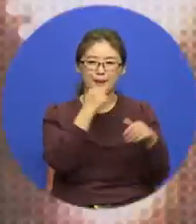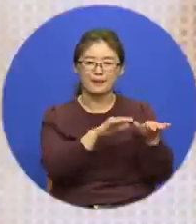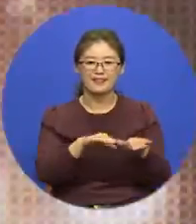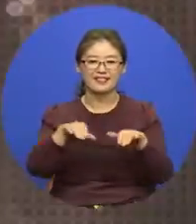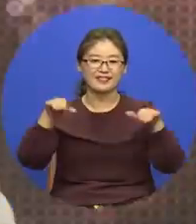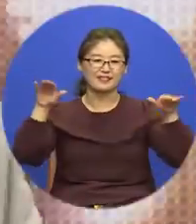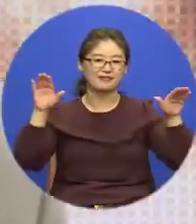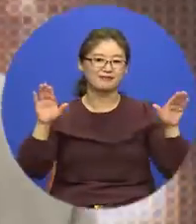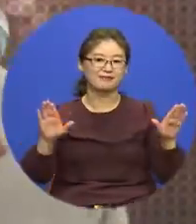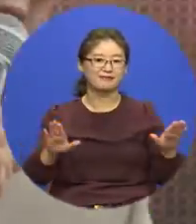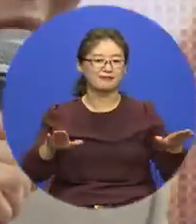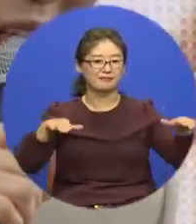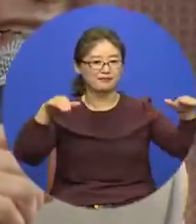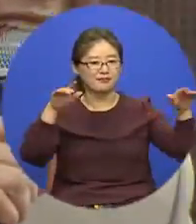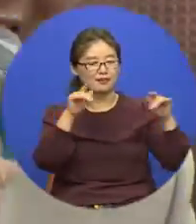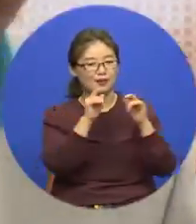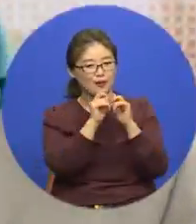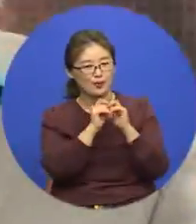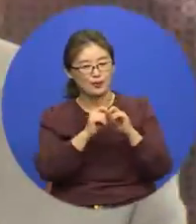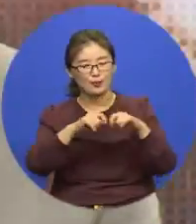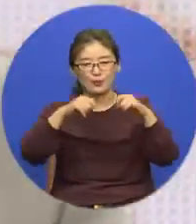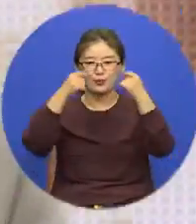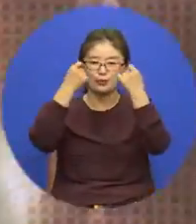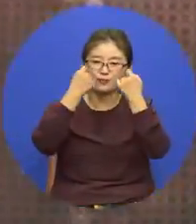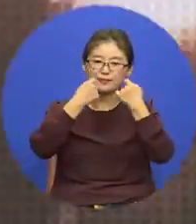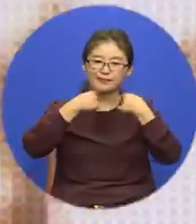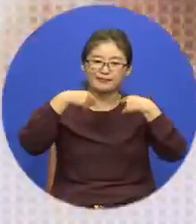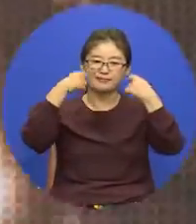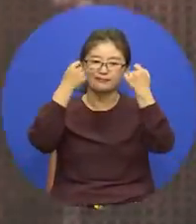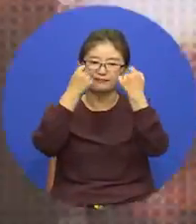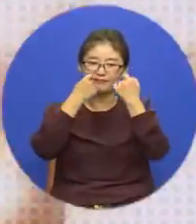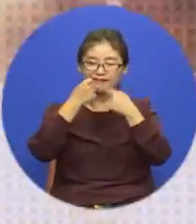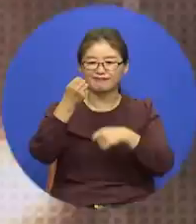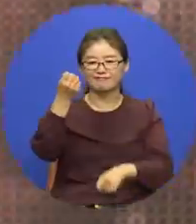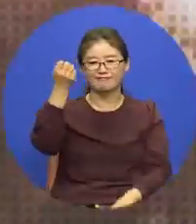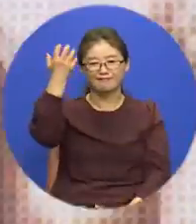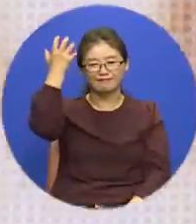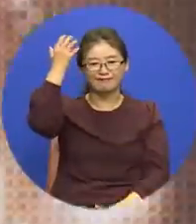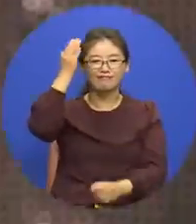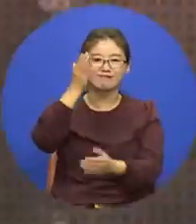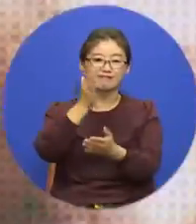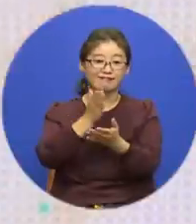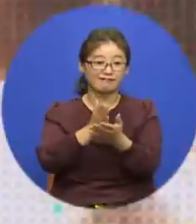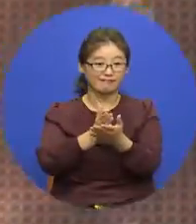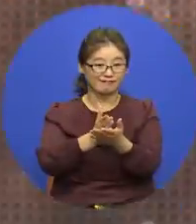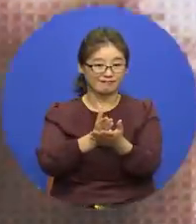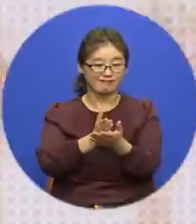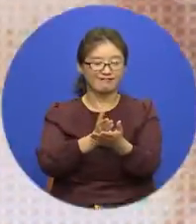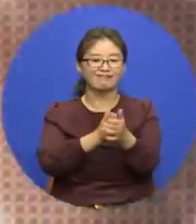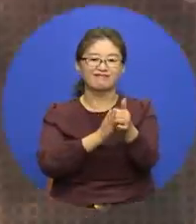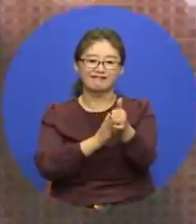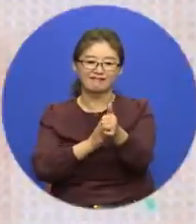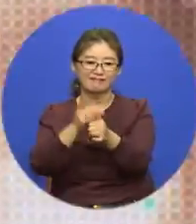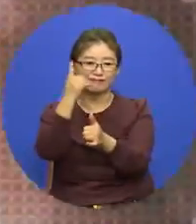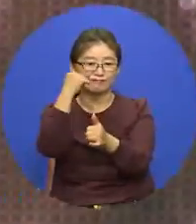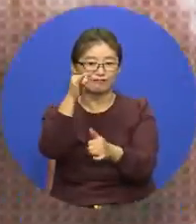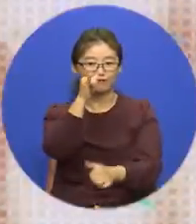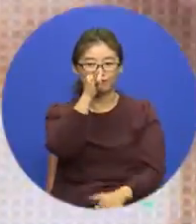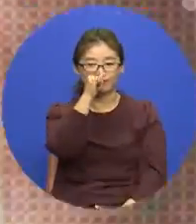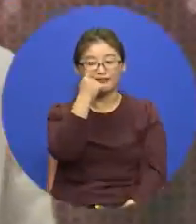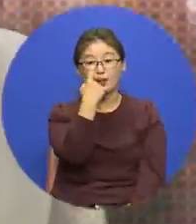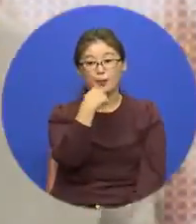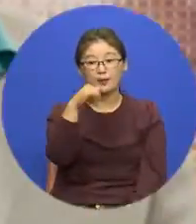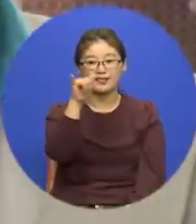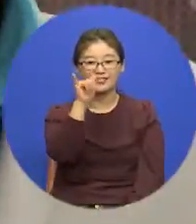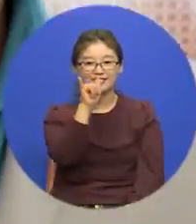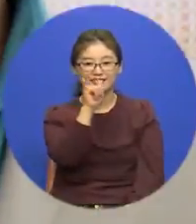저갈매기 우라우라 잊지 말라네 추억이 있고 낭만이